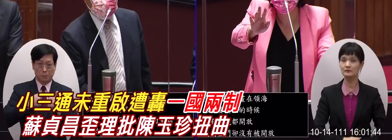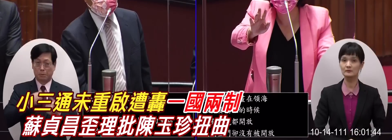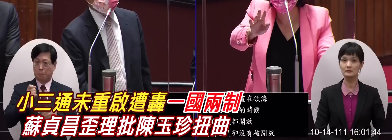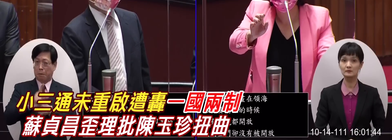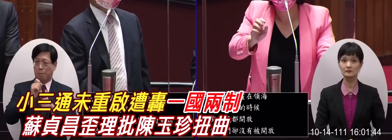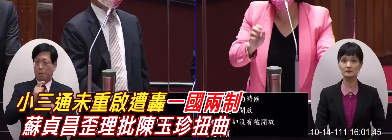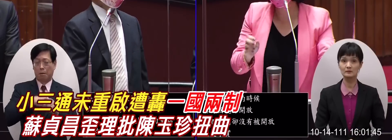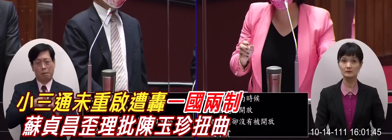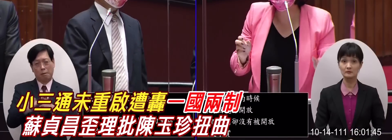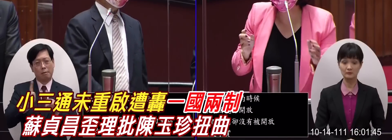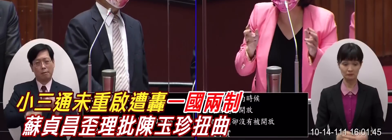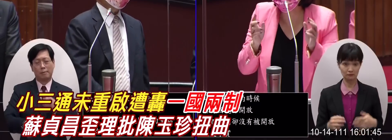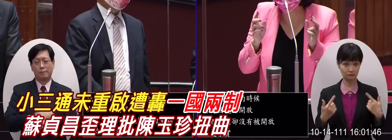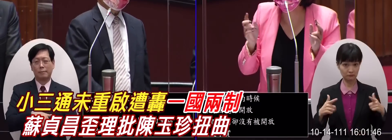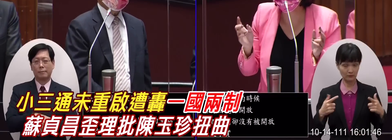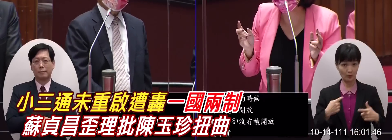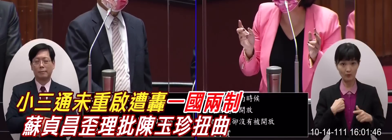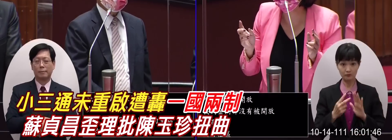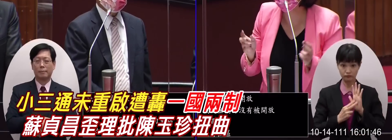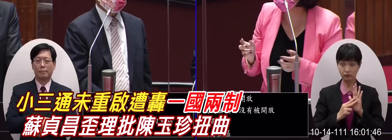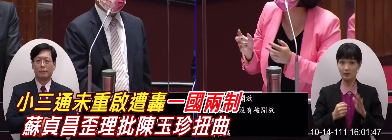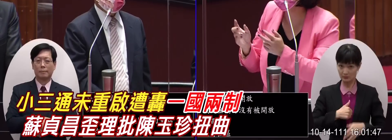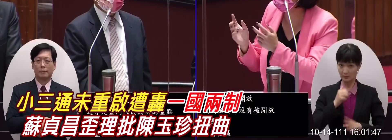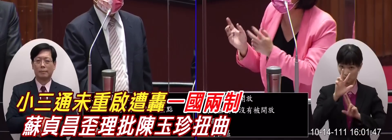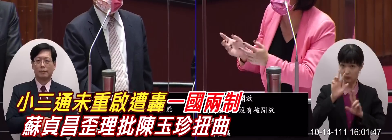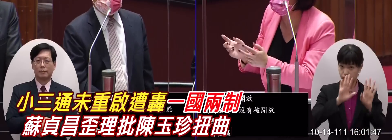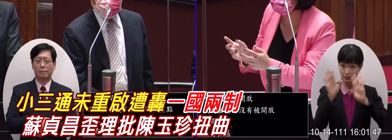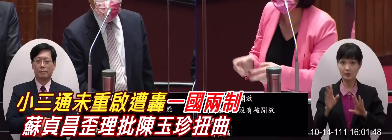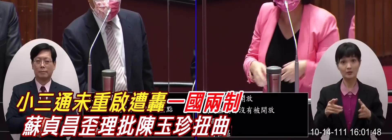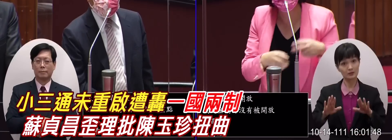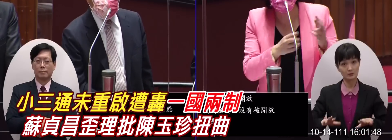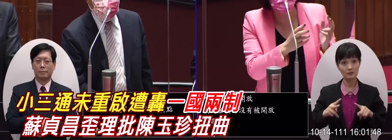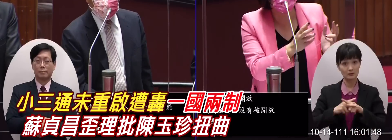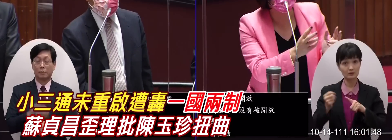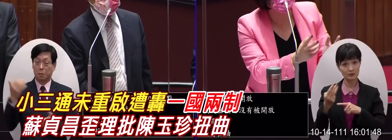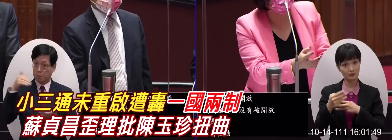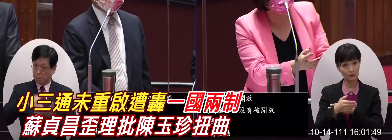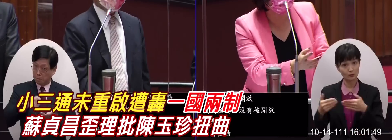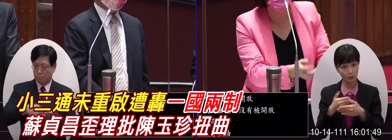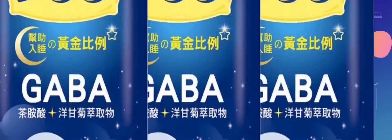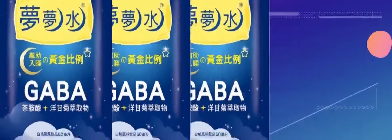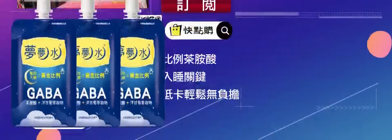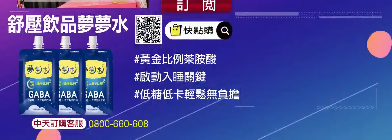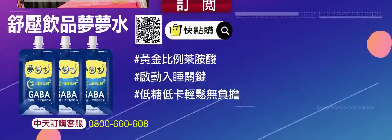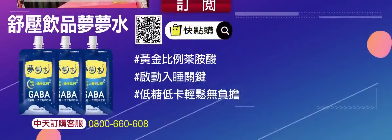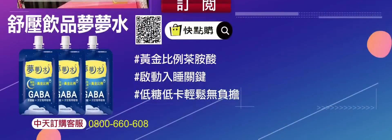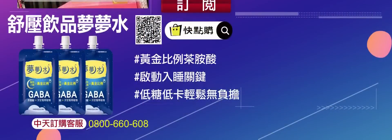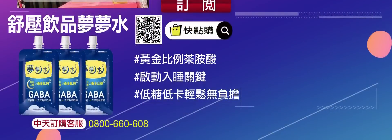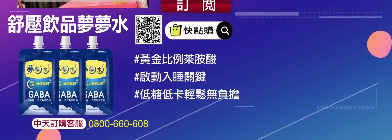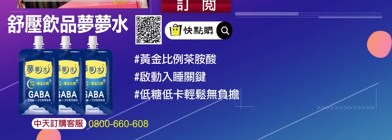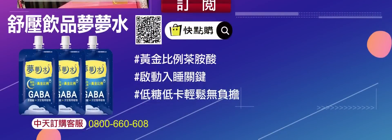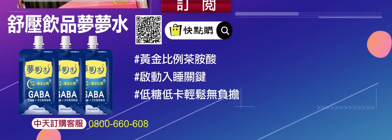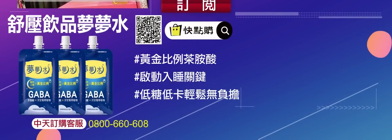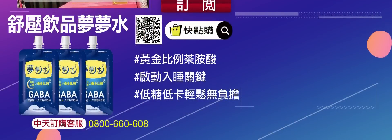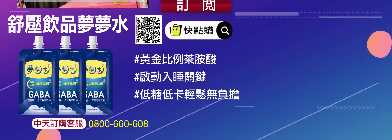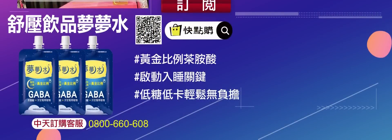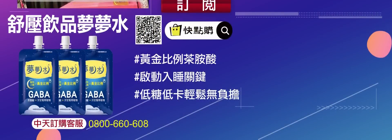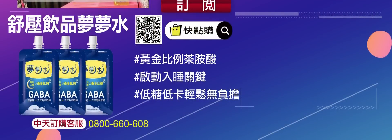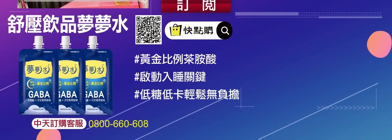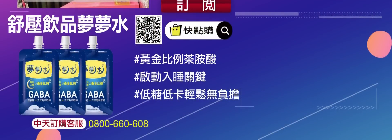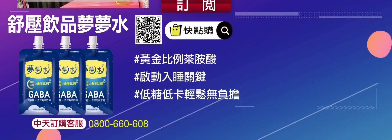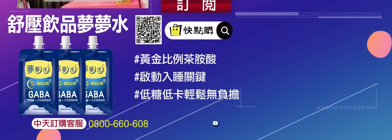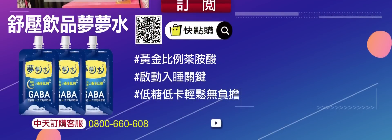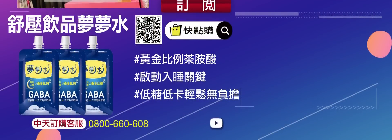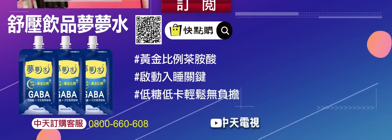结论。 这个是我只是陈述一个事实嘛，现在小弄就是没有开放，我们领海就没被划进去。 脑力耗尽需要睡